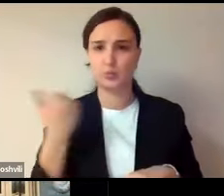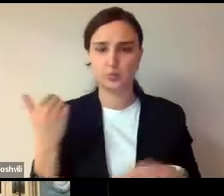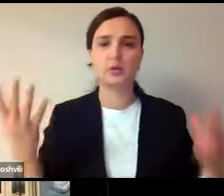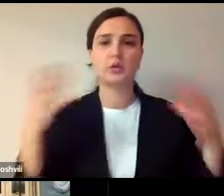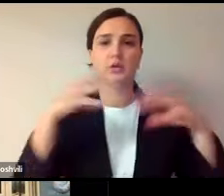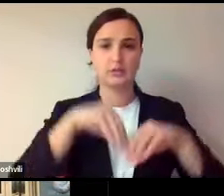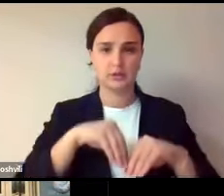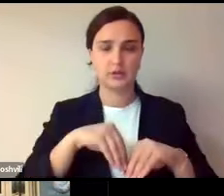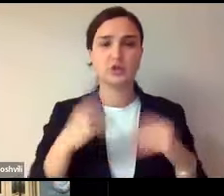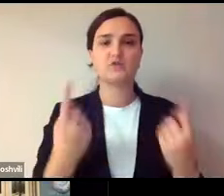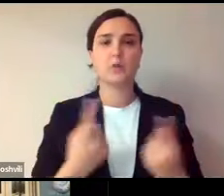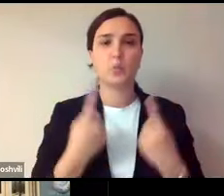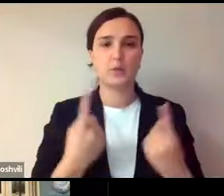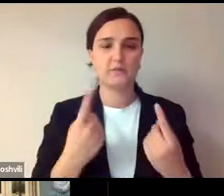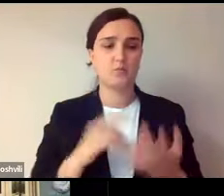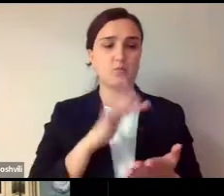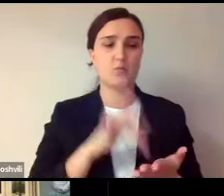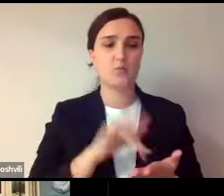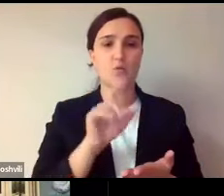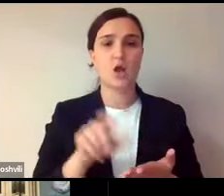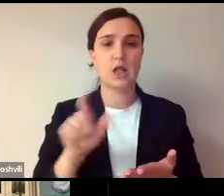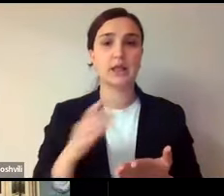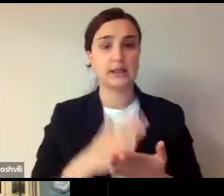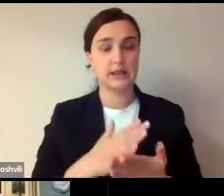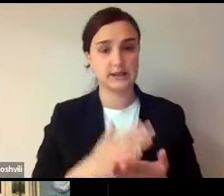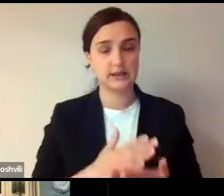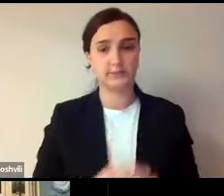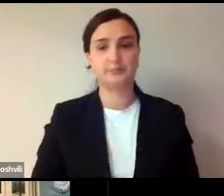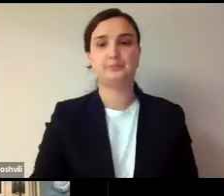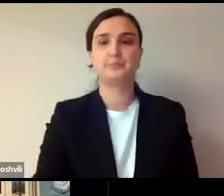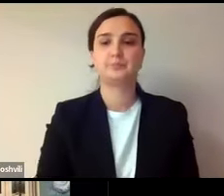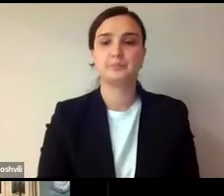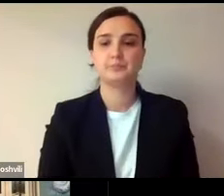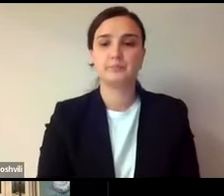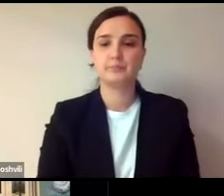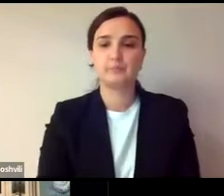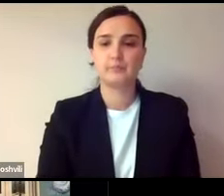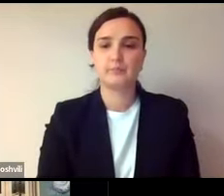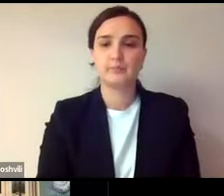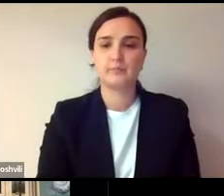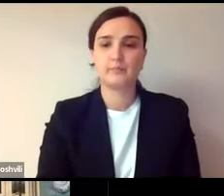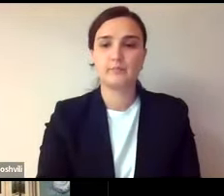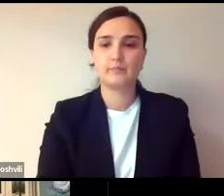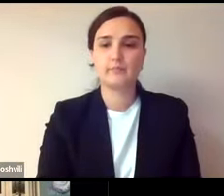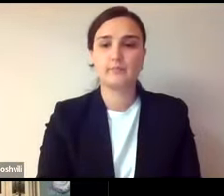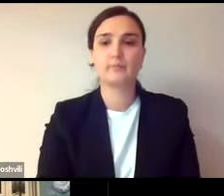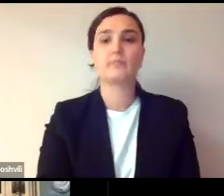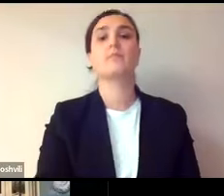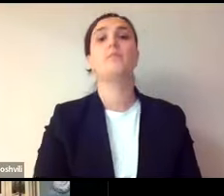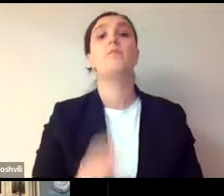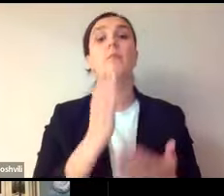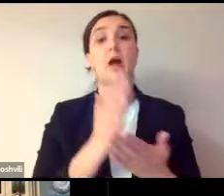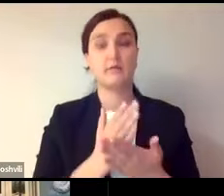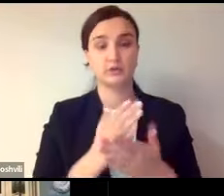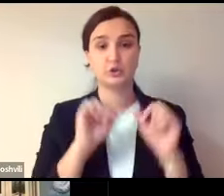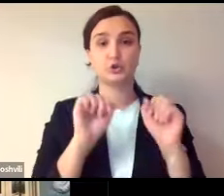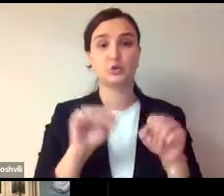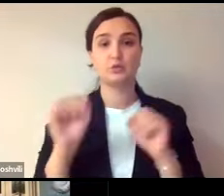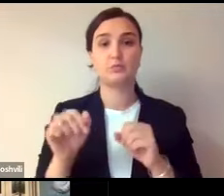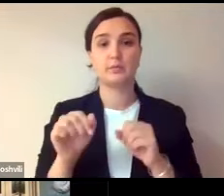არიან ჩვეულებრივი თანამოქალაქენი და აქვთ საშუალება ყველაზე კარგი რაც არის